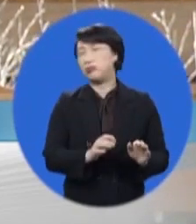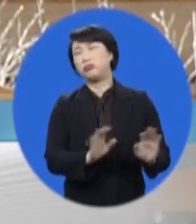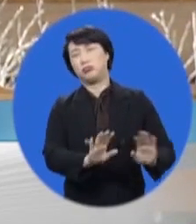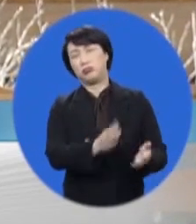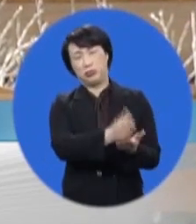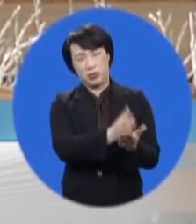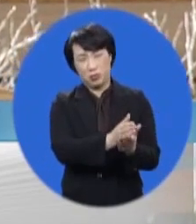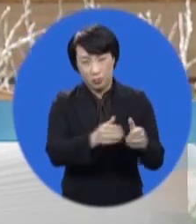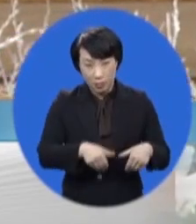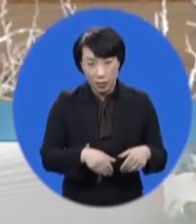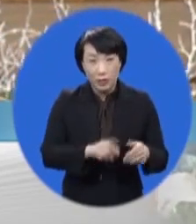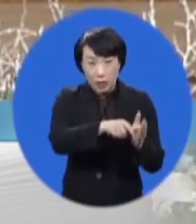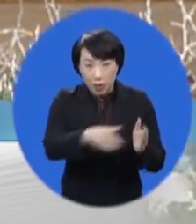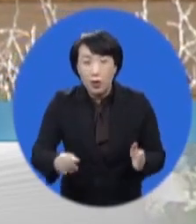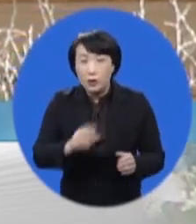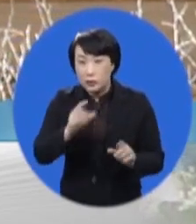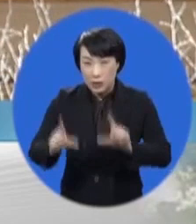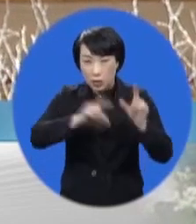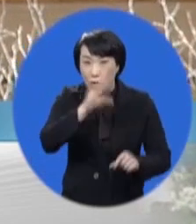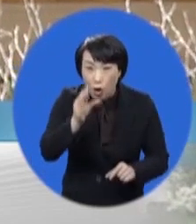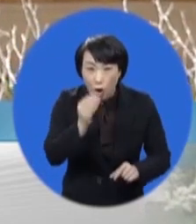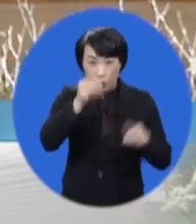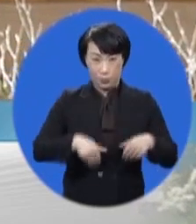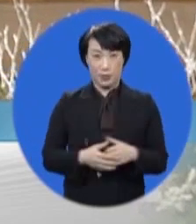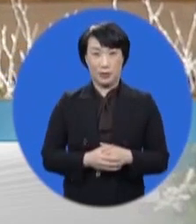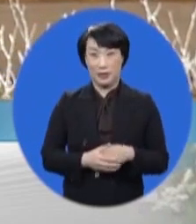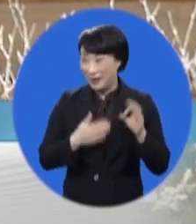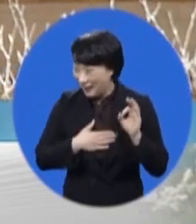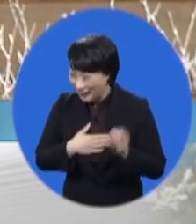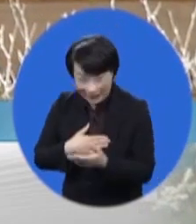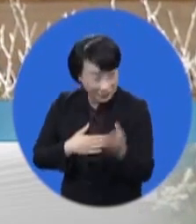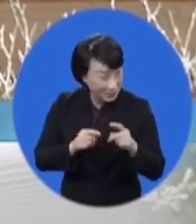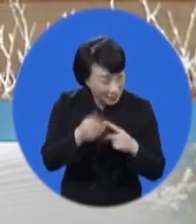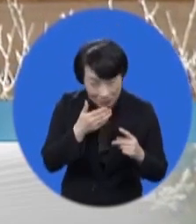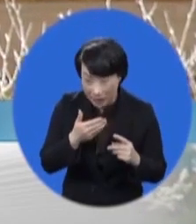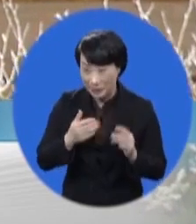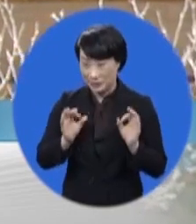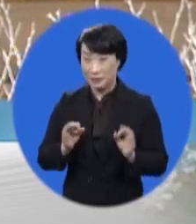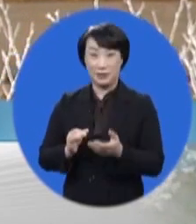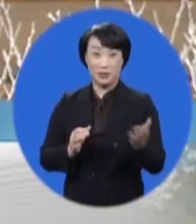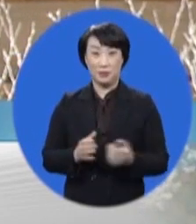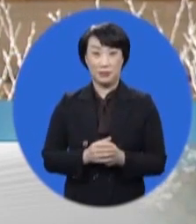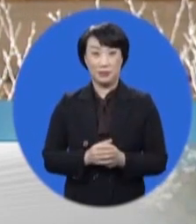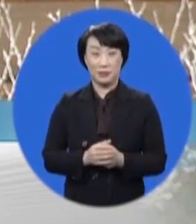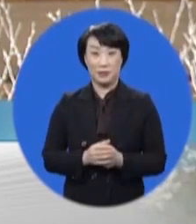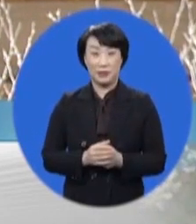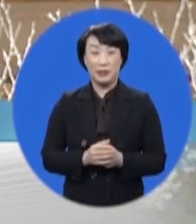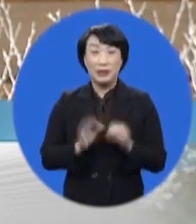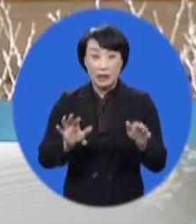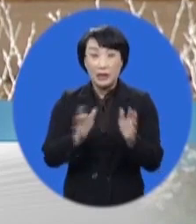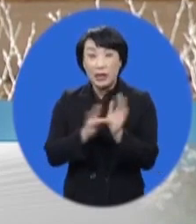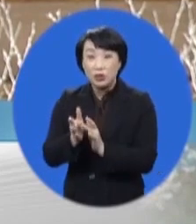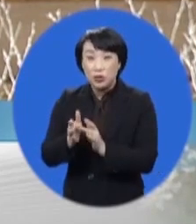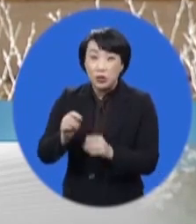됩니다. 세월을 거룩하게 사셔야 합니다. 이해가 됩니까? 보세요,